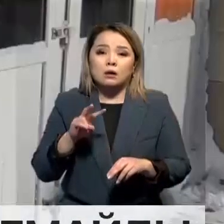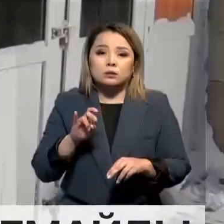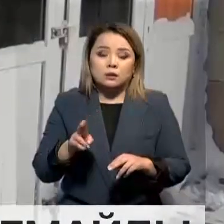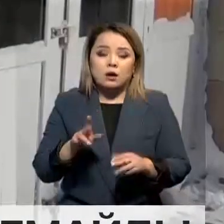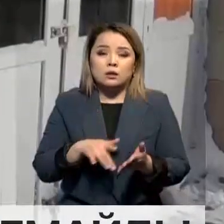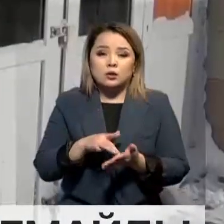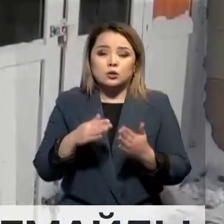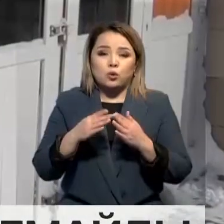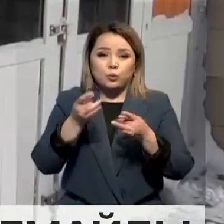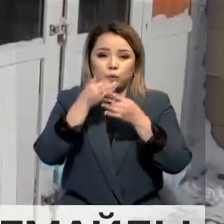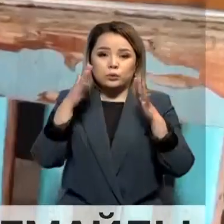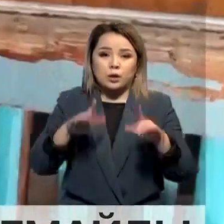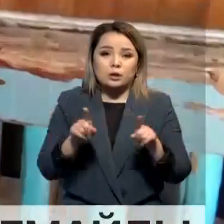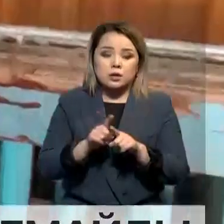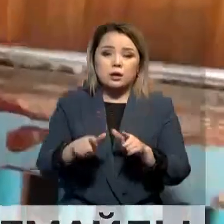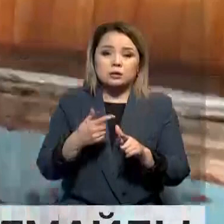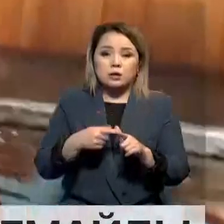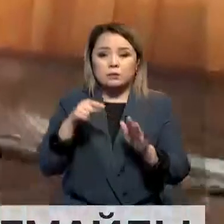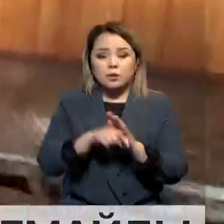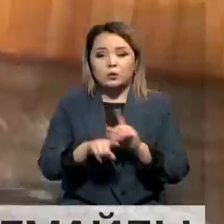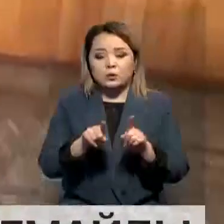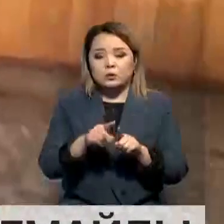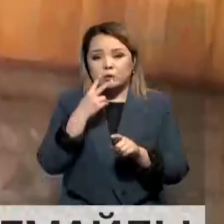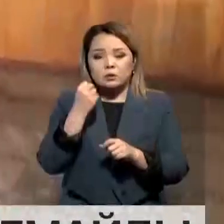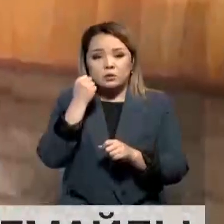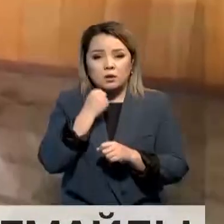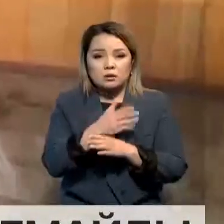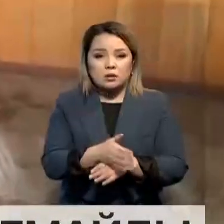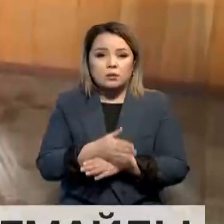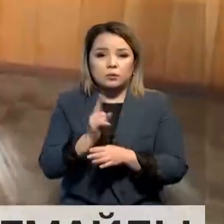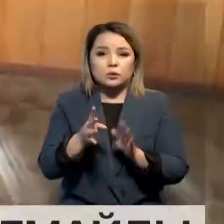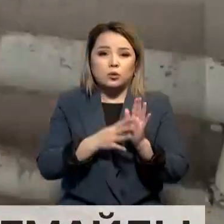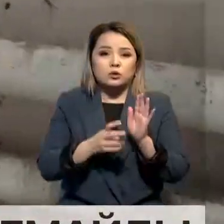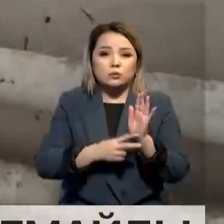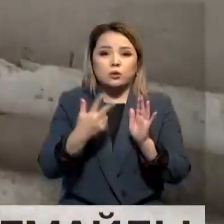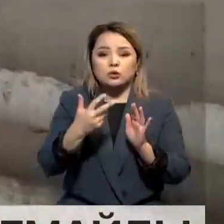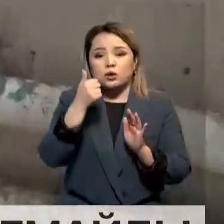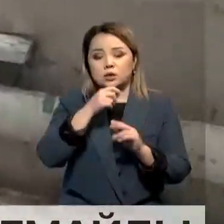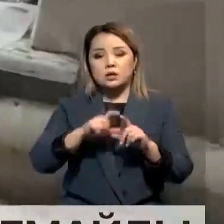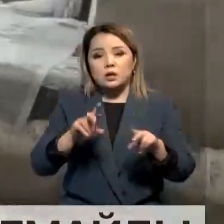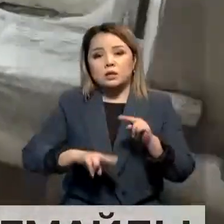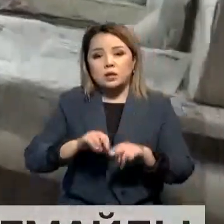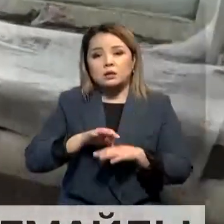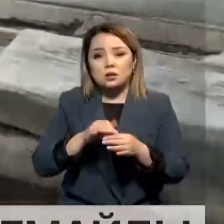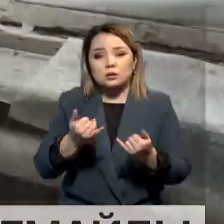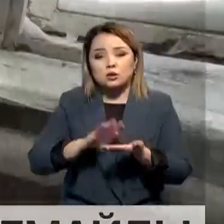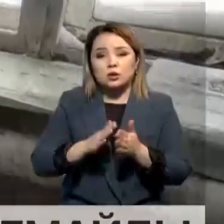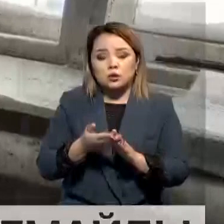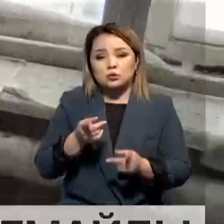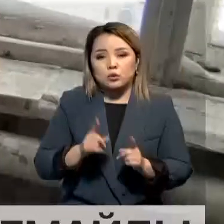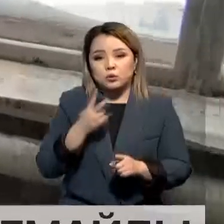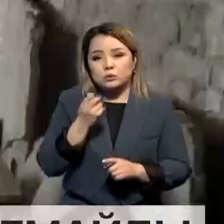үйі ресми атауы солай болғанымен атқорадан айырмашылығы жоқ. 1973 жылы салынған ғимараттың қазір күйі